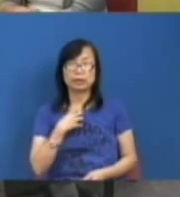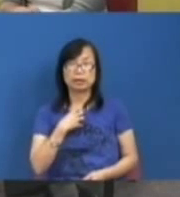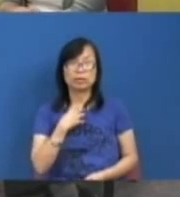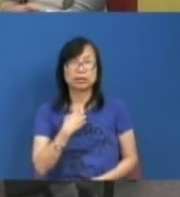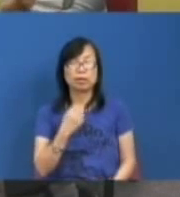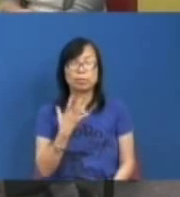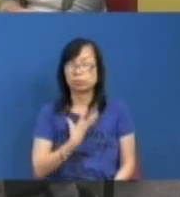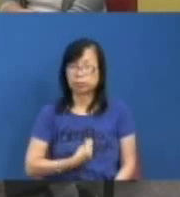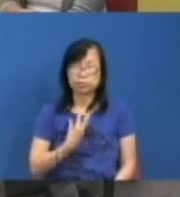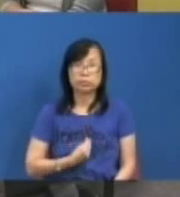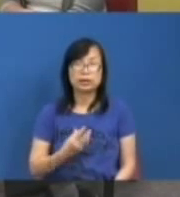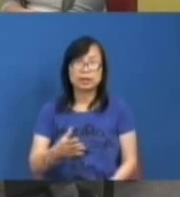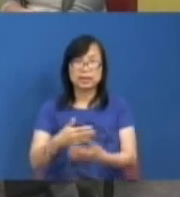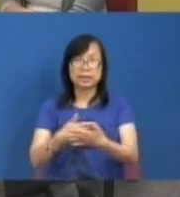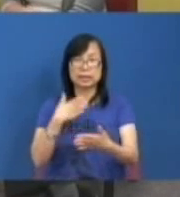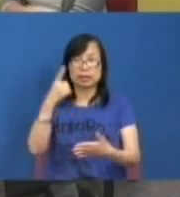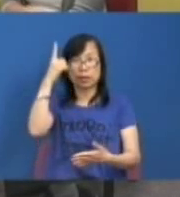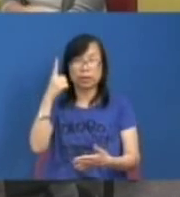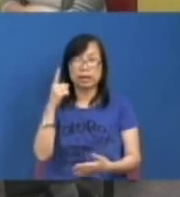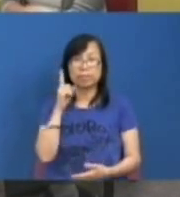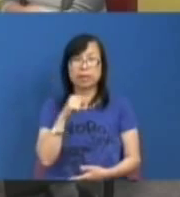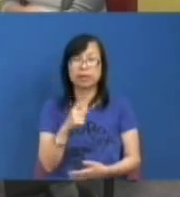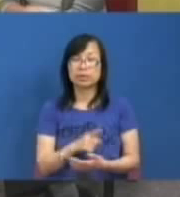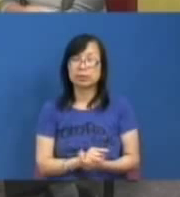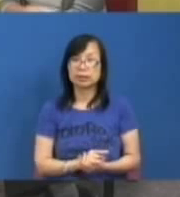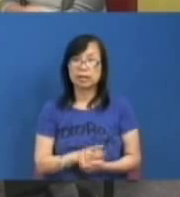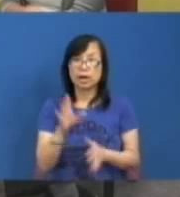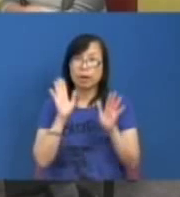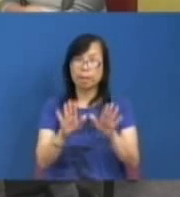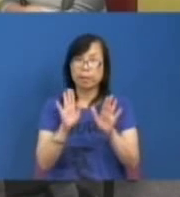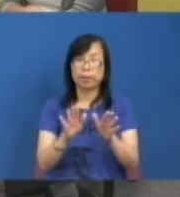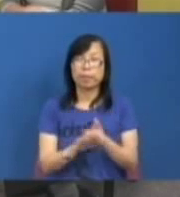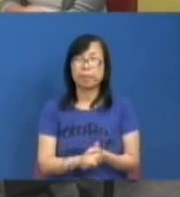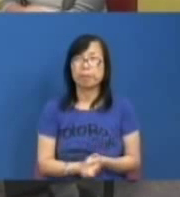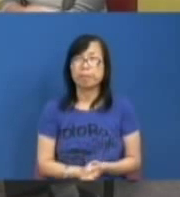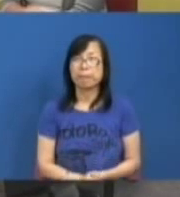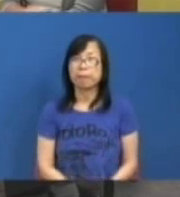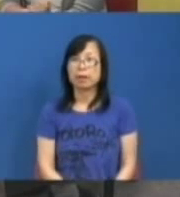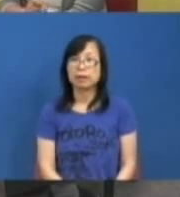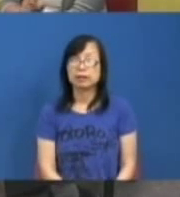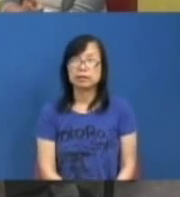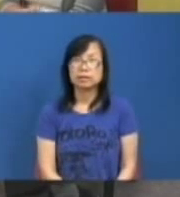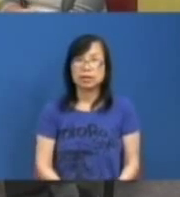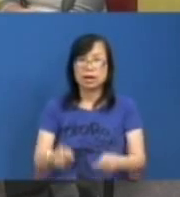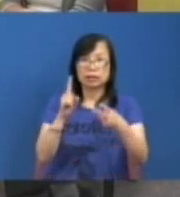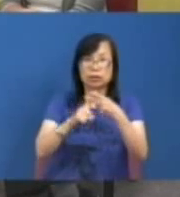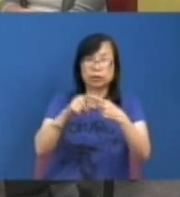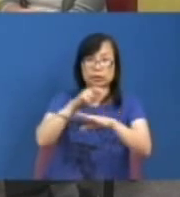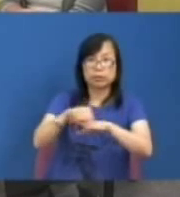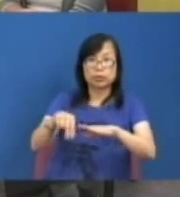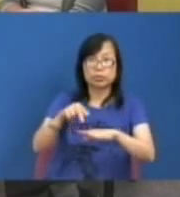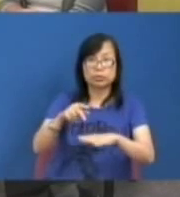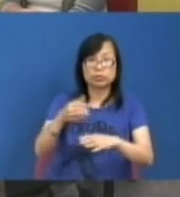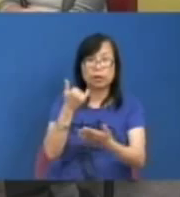好難過。咁早前上個星期咧，我都幫呢、這個工業傷亡權益